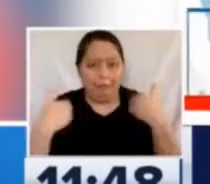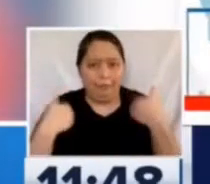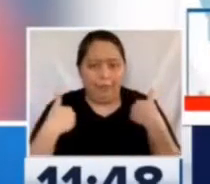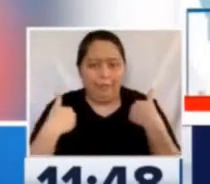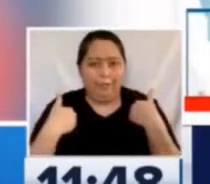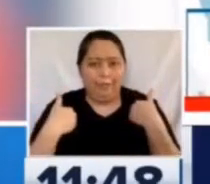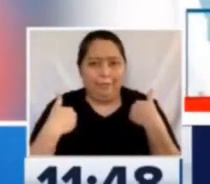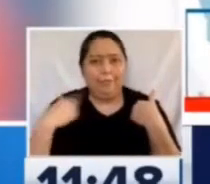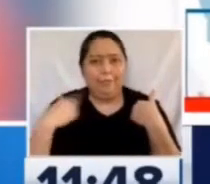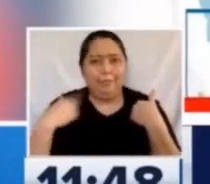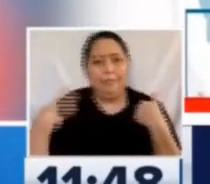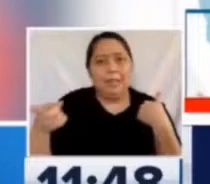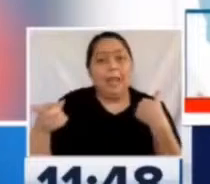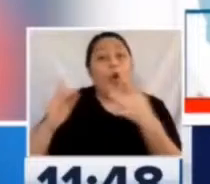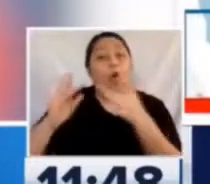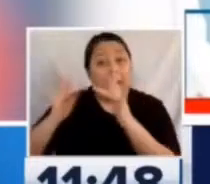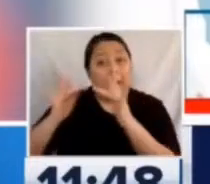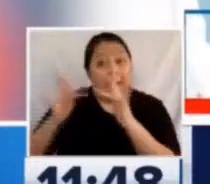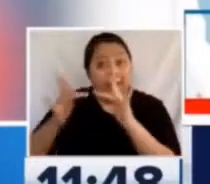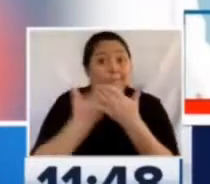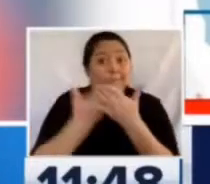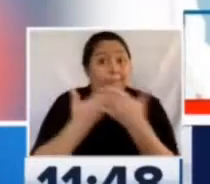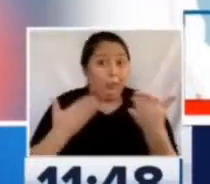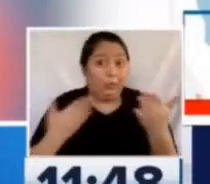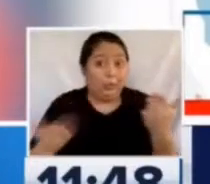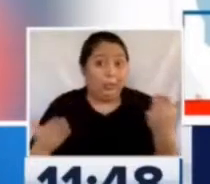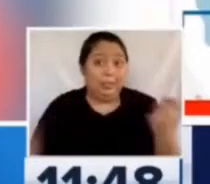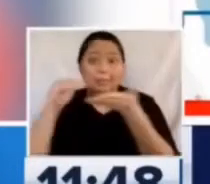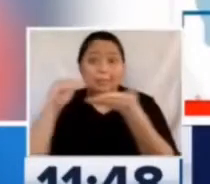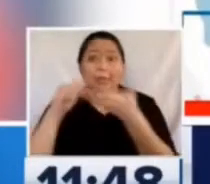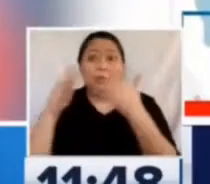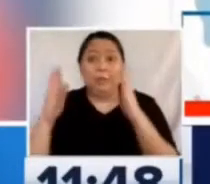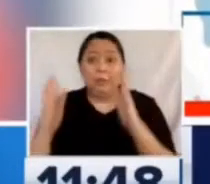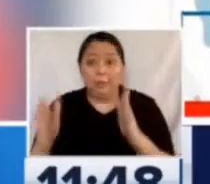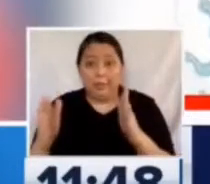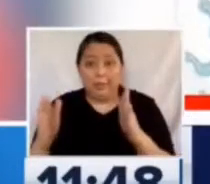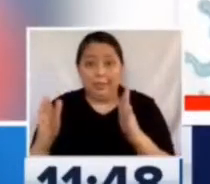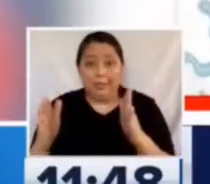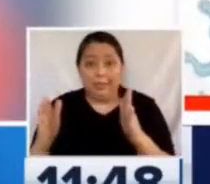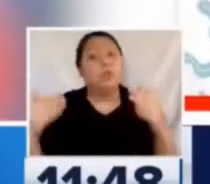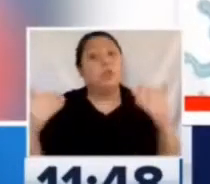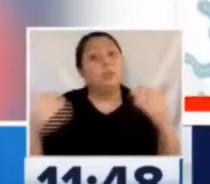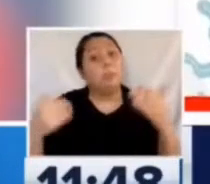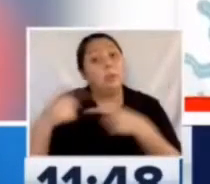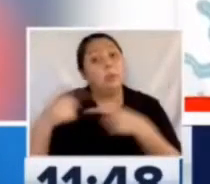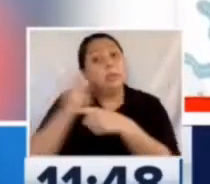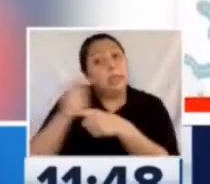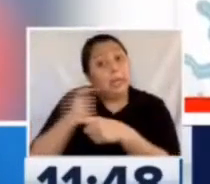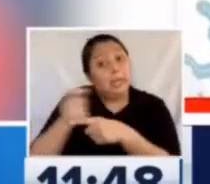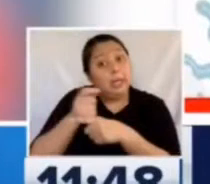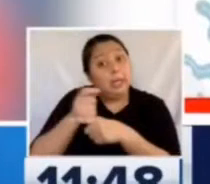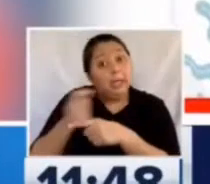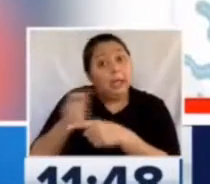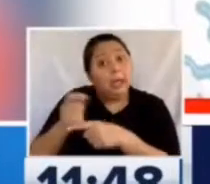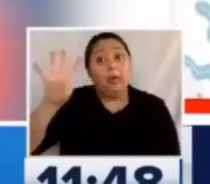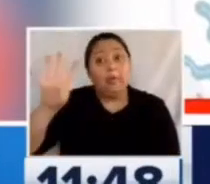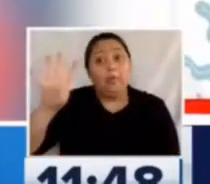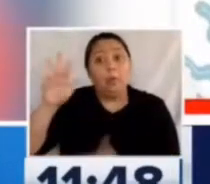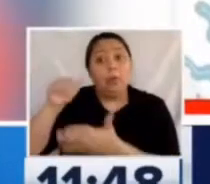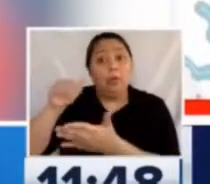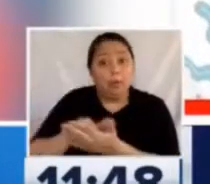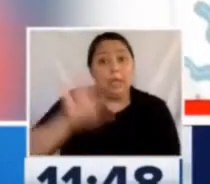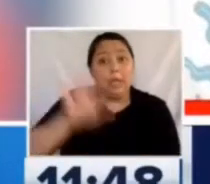classroom. Pero may konti hong mga learnings na kailangan pag nagsimula tayong magturo online. So that is one thing we're doing